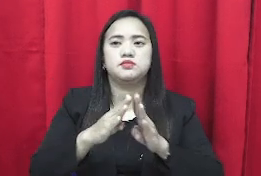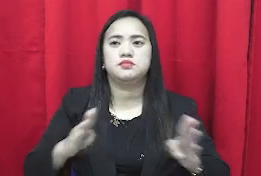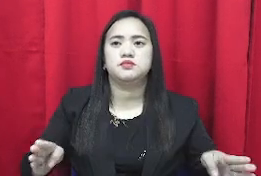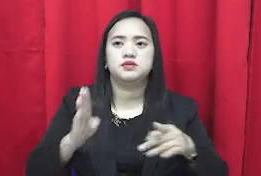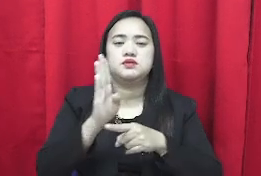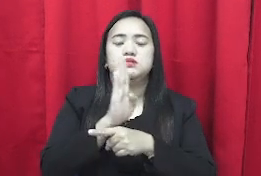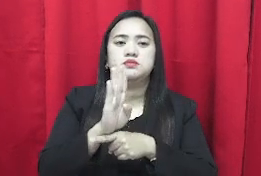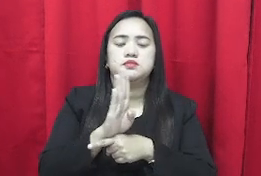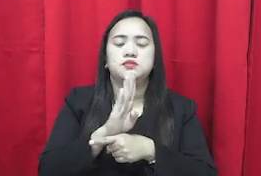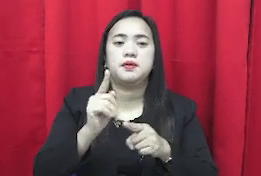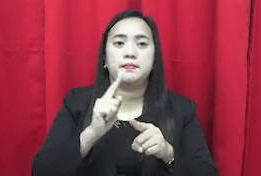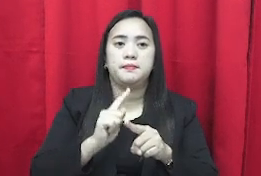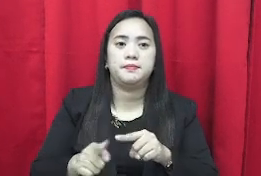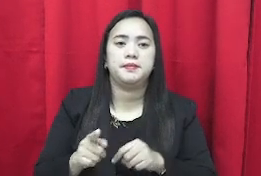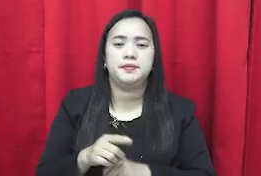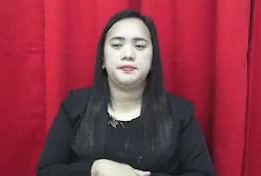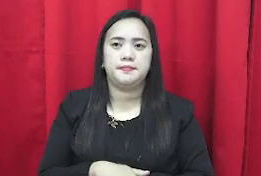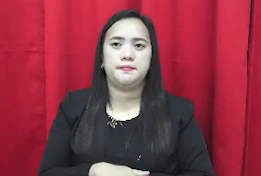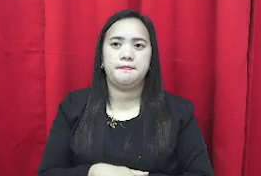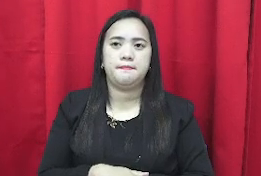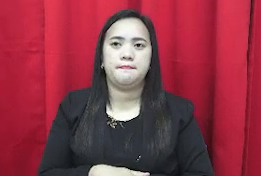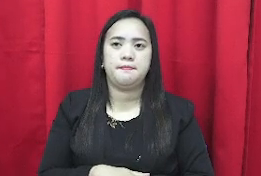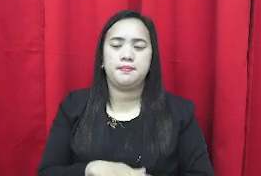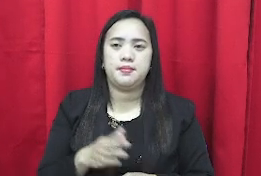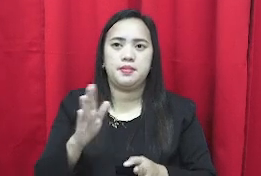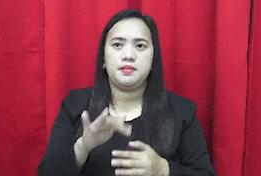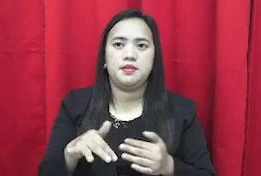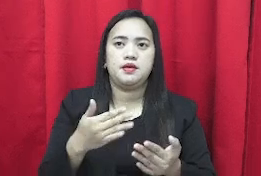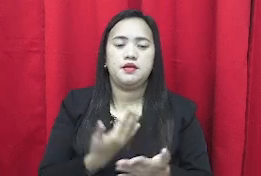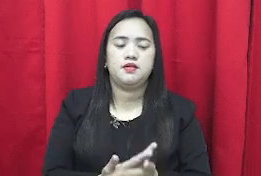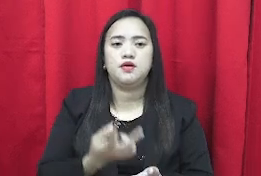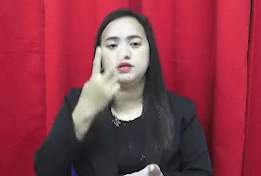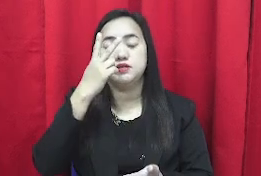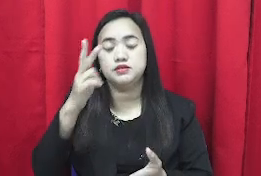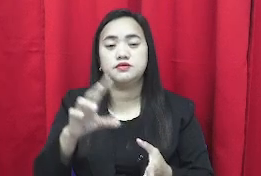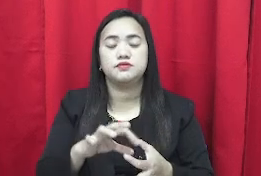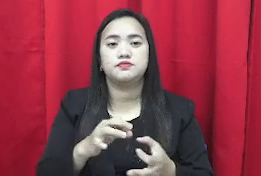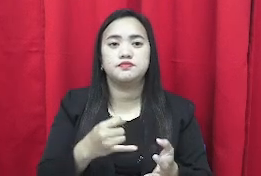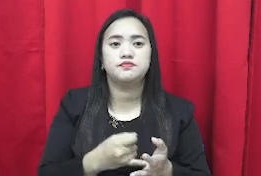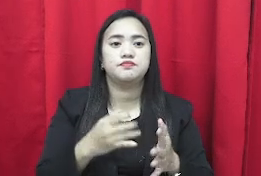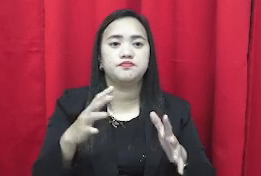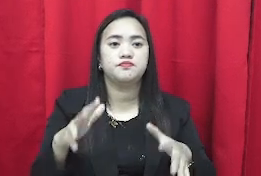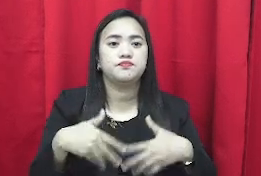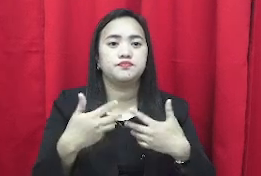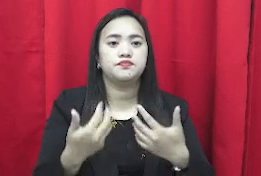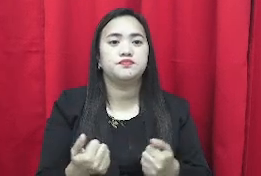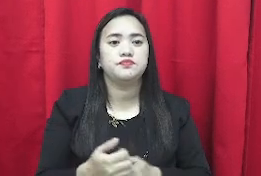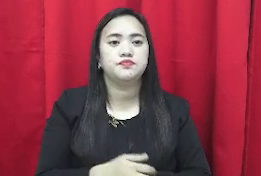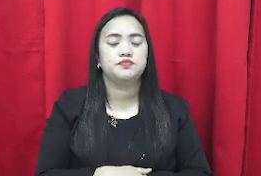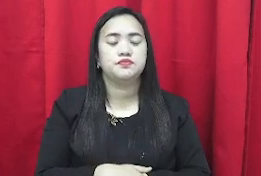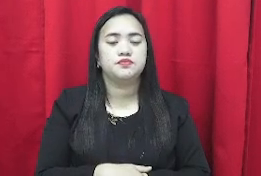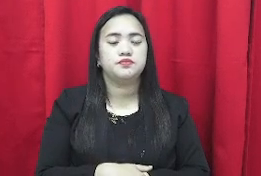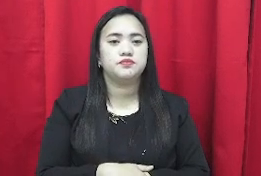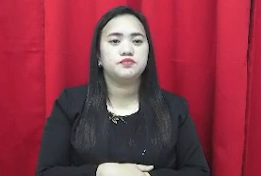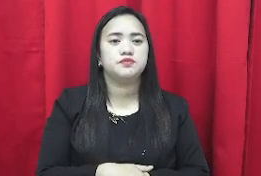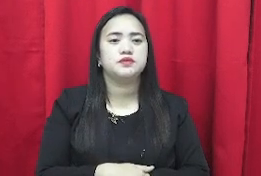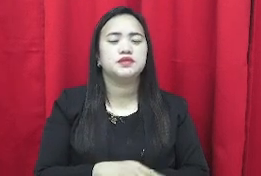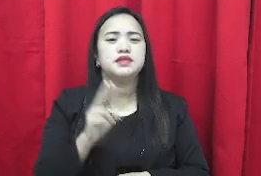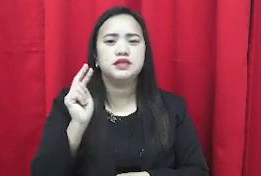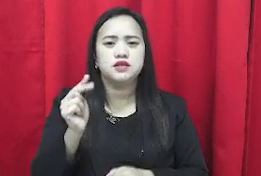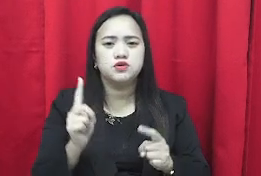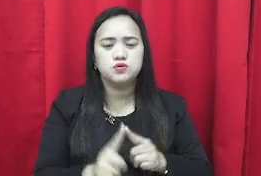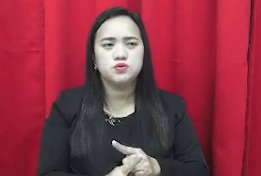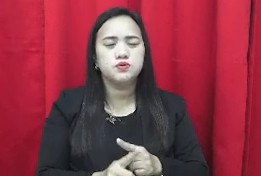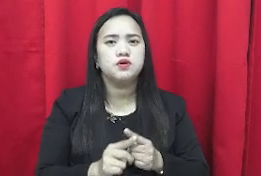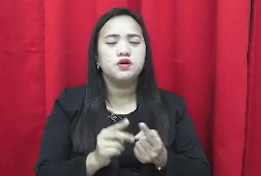yeah at ngunit nakikita ng ating mahal na Pastor mga kapatid kung ano ang maitutulong sa ating mga